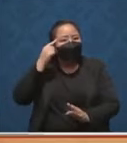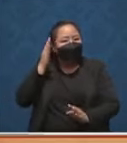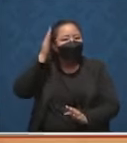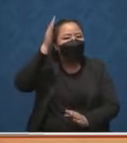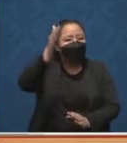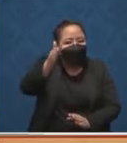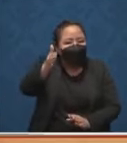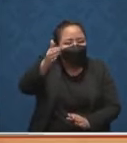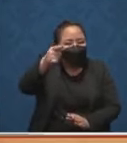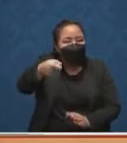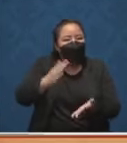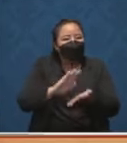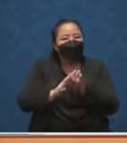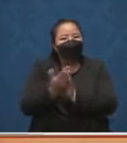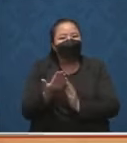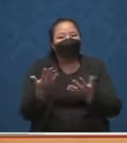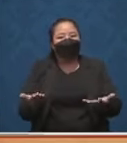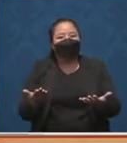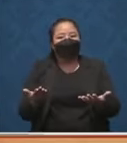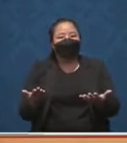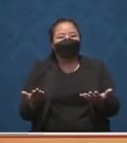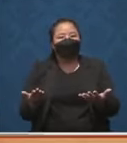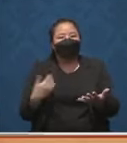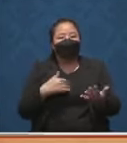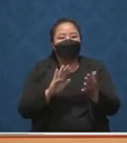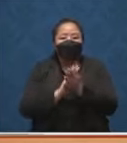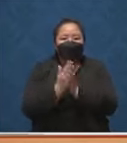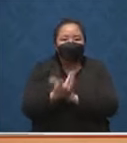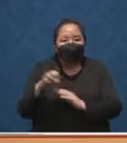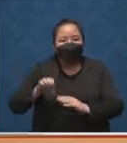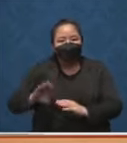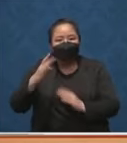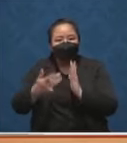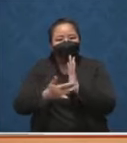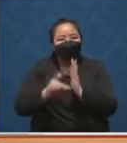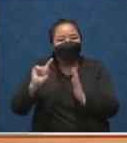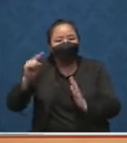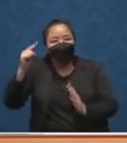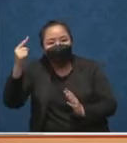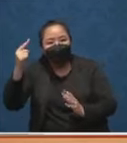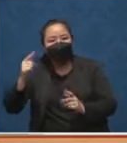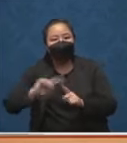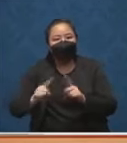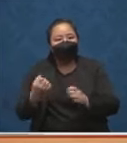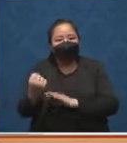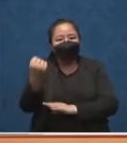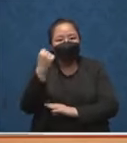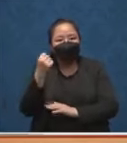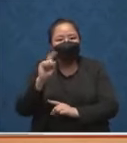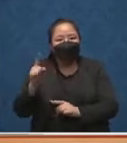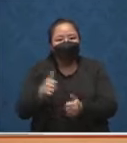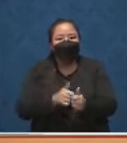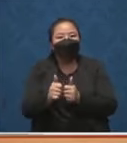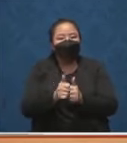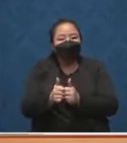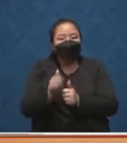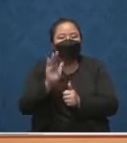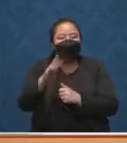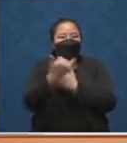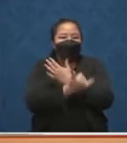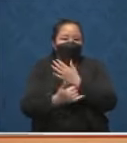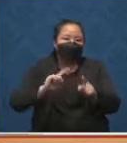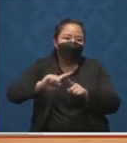องถึงเทคโนโลยีที่เปลี่ยนแปลงไปอาจจะปรับตัวเป็นบริษัทเทคโนโลยีที่ทันสมัยมีความเข้มแข็งที่ไปทำธุรกิจแข่งกับต่างชาติได้ด้วยไป